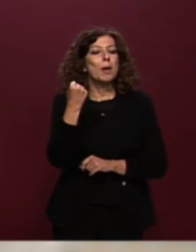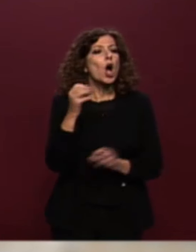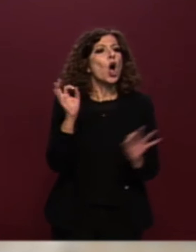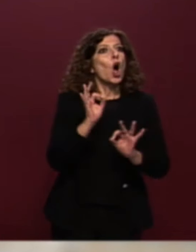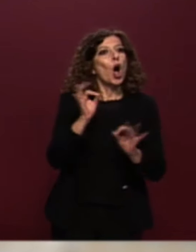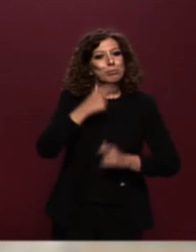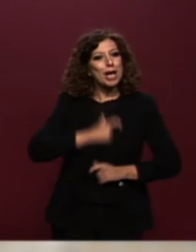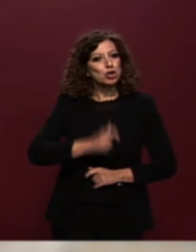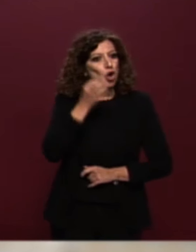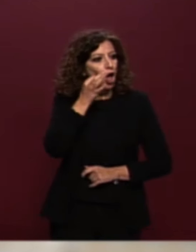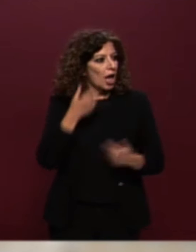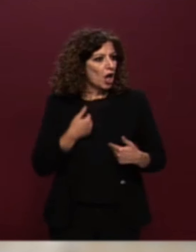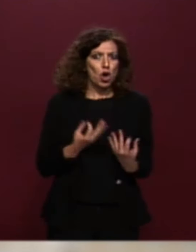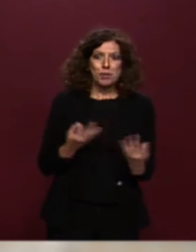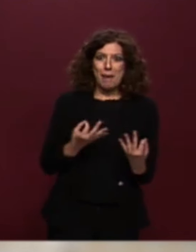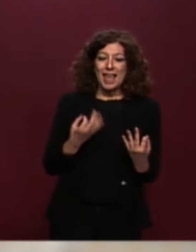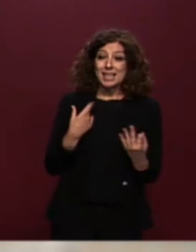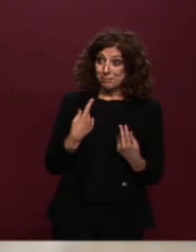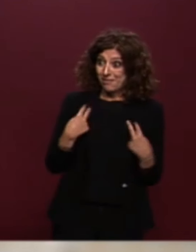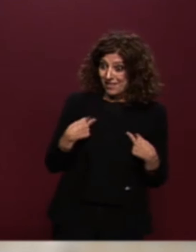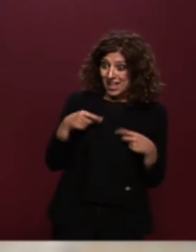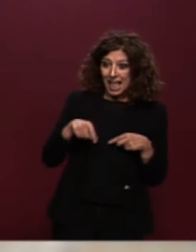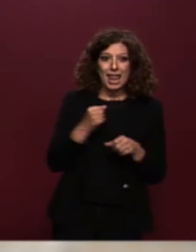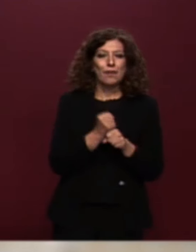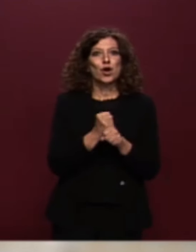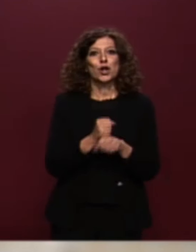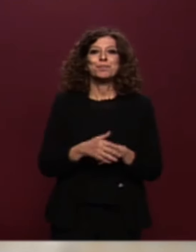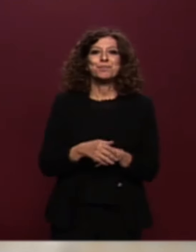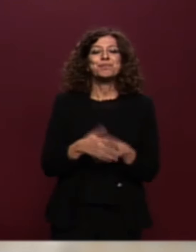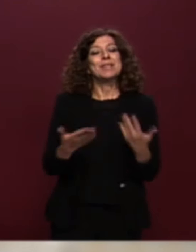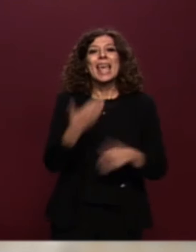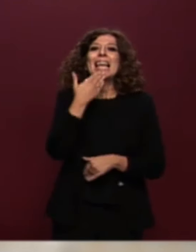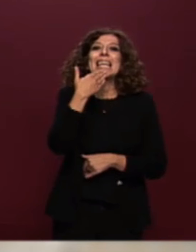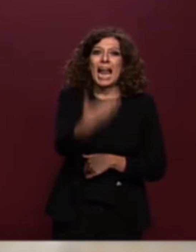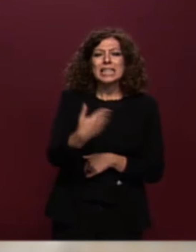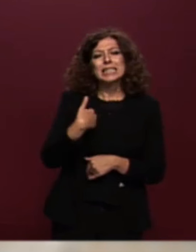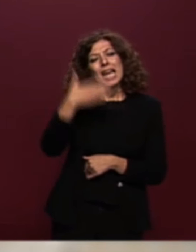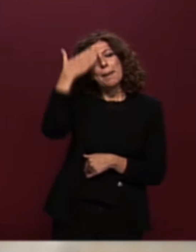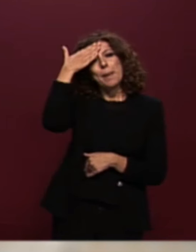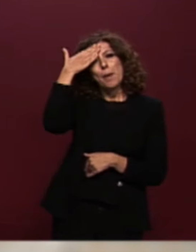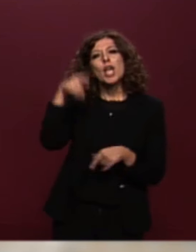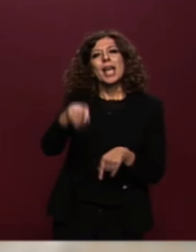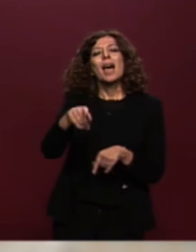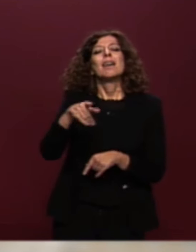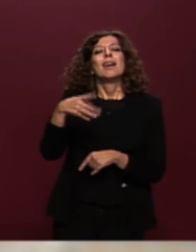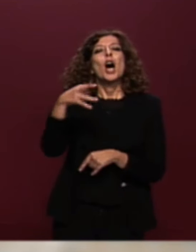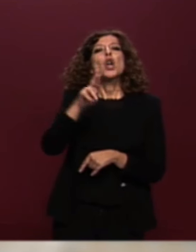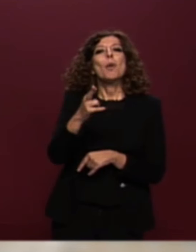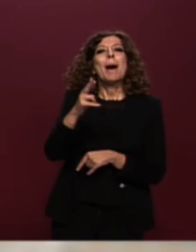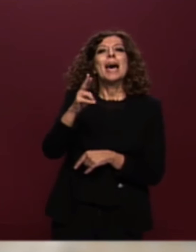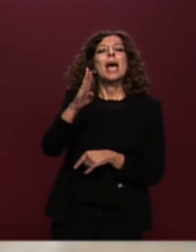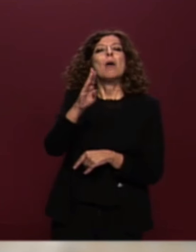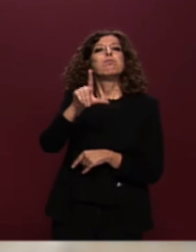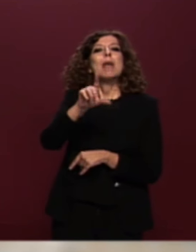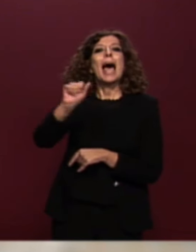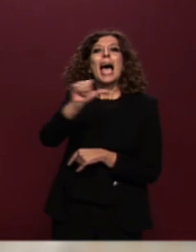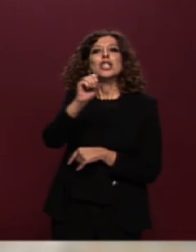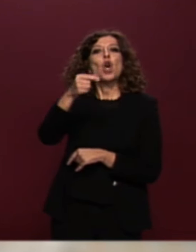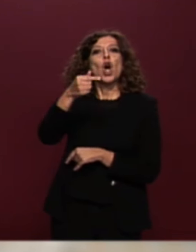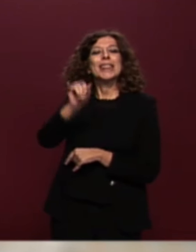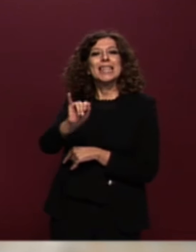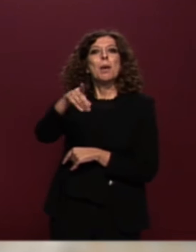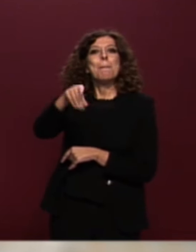lavoro. Grazie anche, insomma, per il ricordo di Romana Blasotti Pavesi, un eroe dei nostri tempi, una persona normale come tante